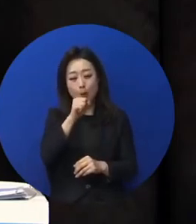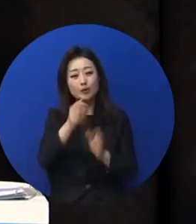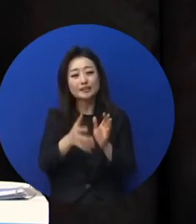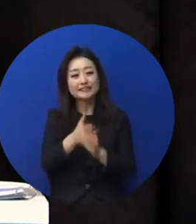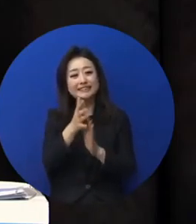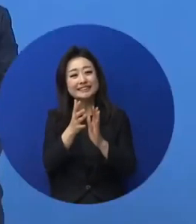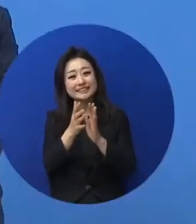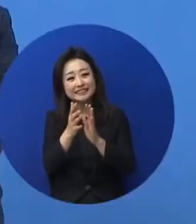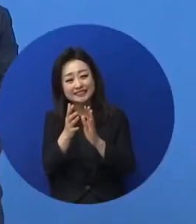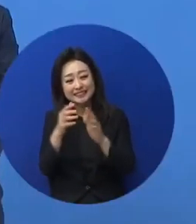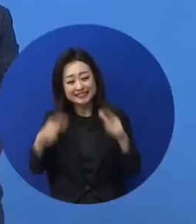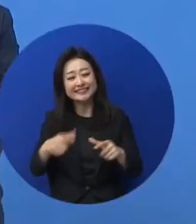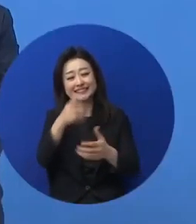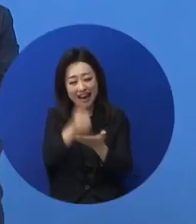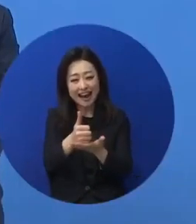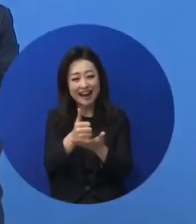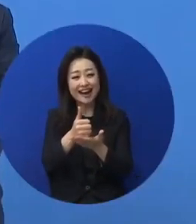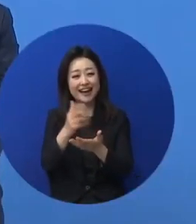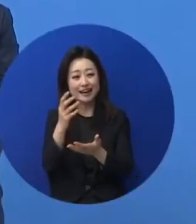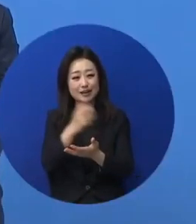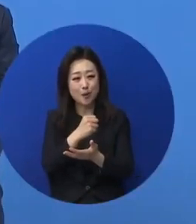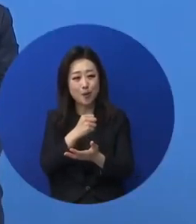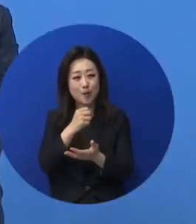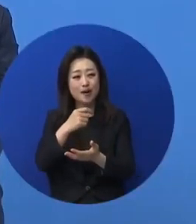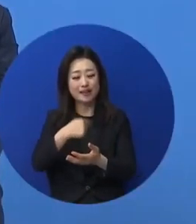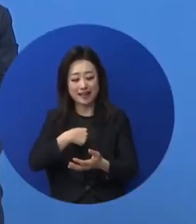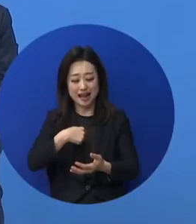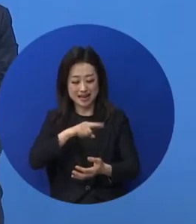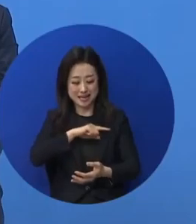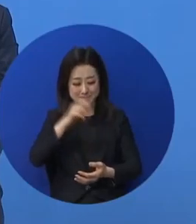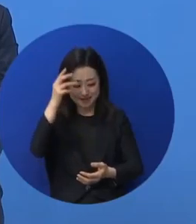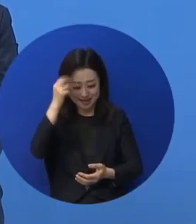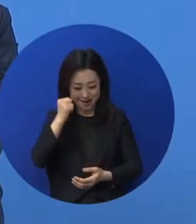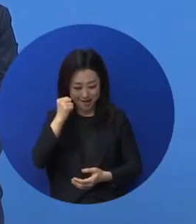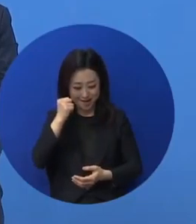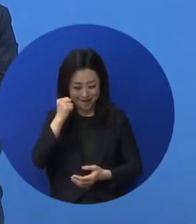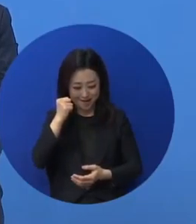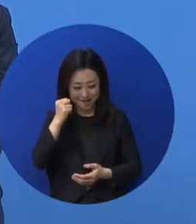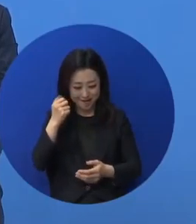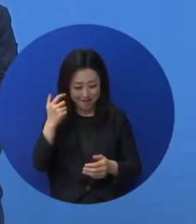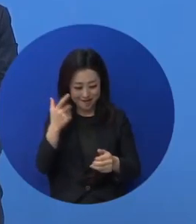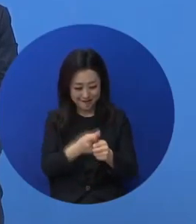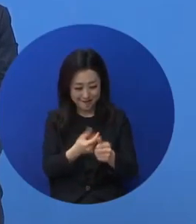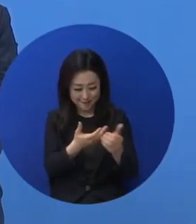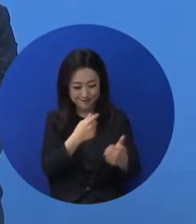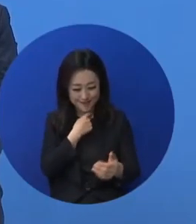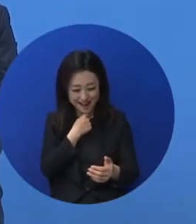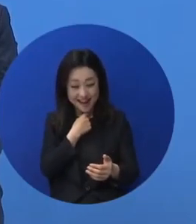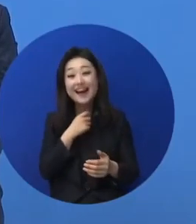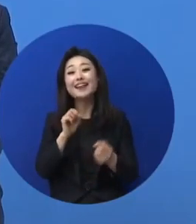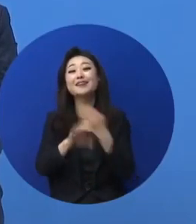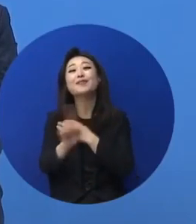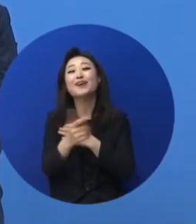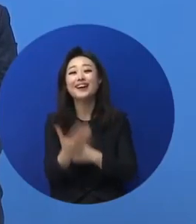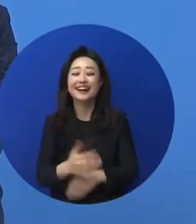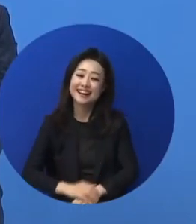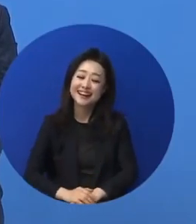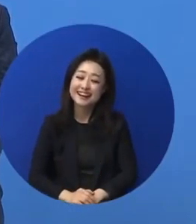어려운데요. 길게 쓸 수도 있는데. 어떤 질문에 또 어떤 답이 나올지 명쾌한 답이 나올 수